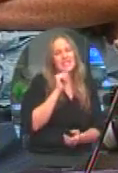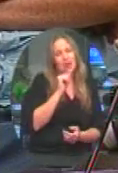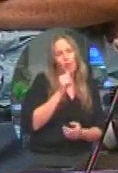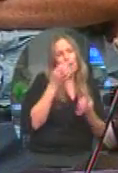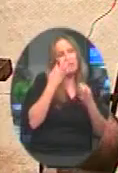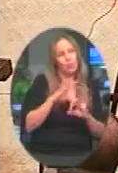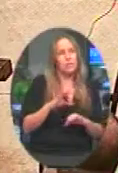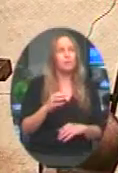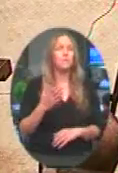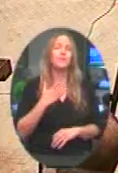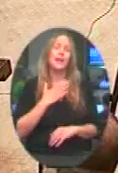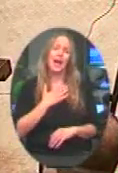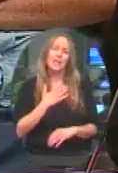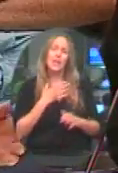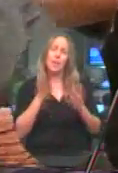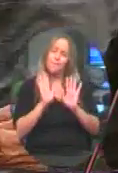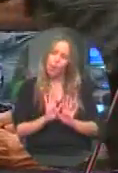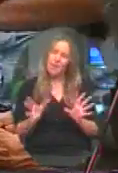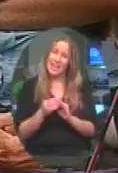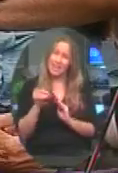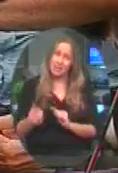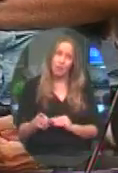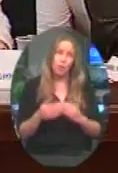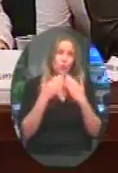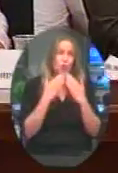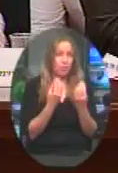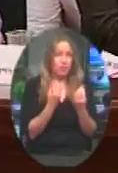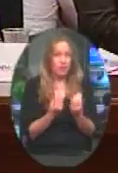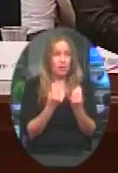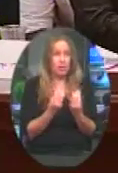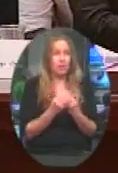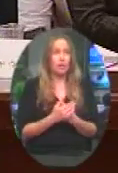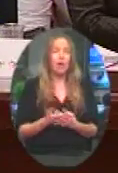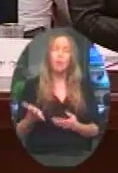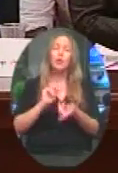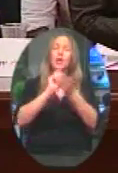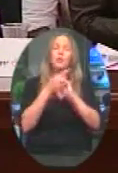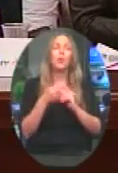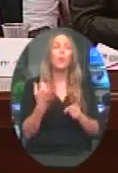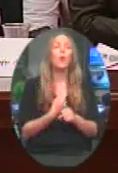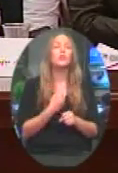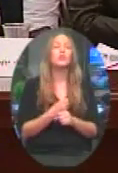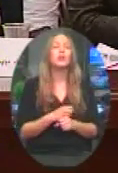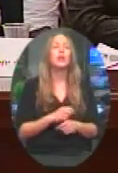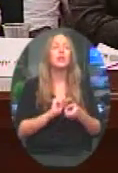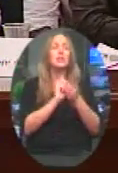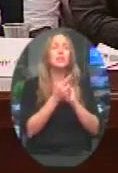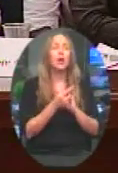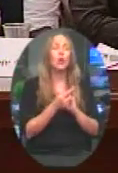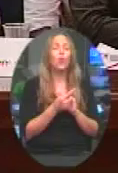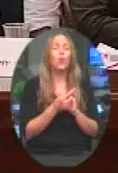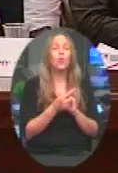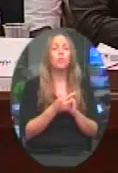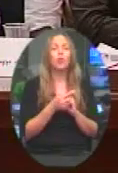בכל מקרה איתך בעניין הזה. תודה רבה. רגע, רגע, בוא תן לנו איזה תרגום מוחשי להתחייבות. תרגום מוחשי להתחייבות הזאת. צריך דיון